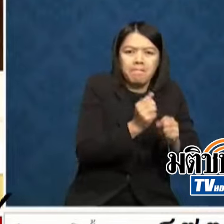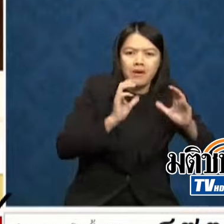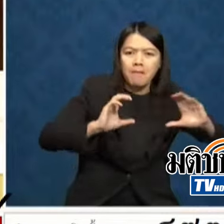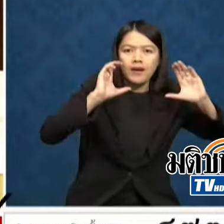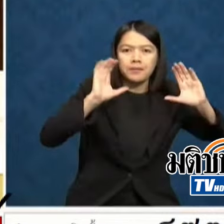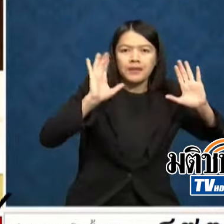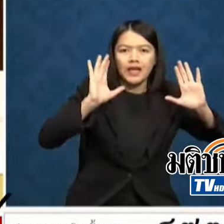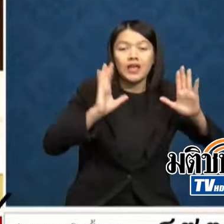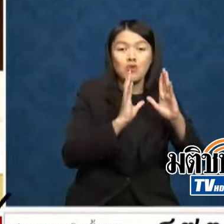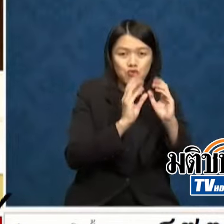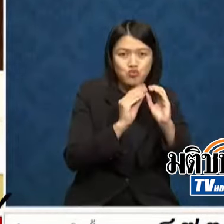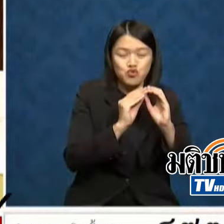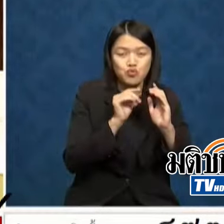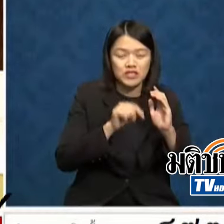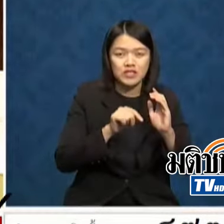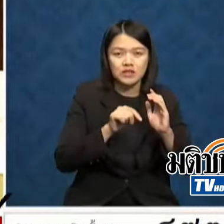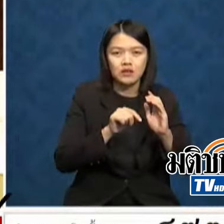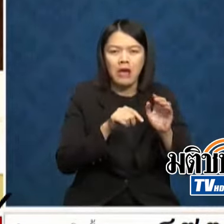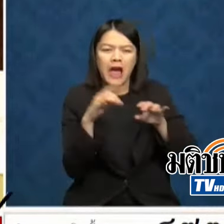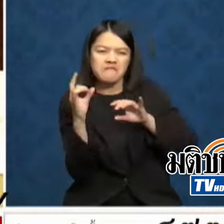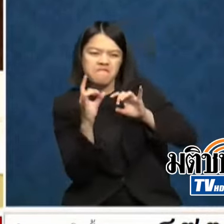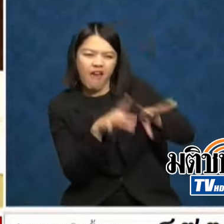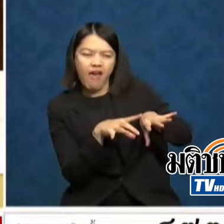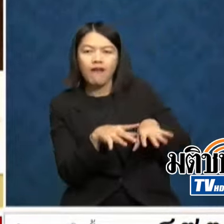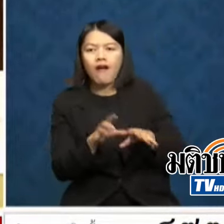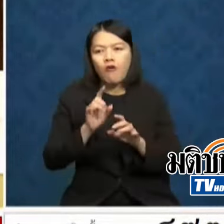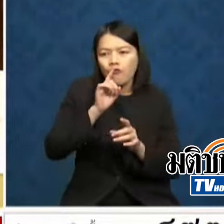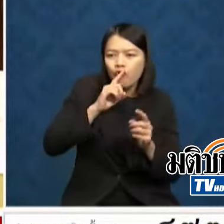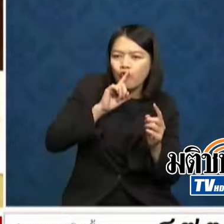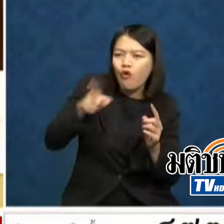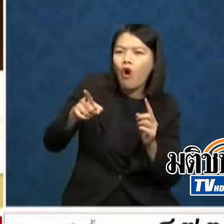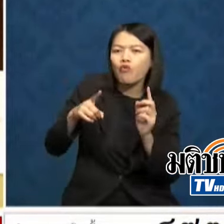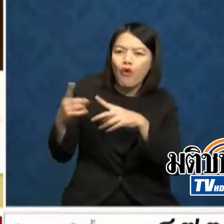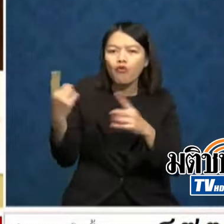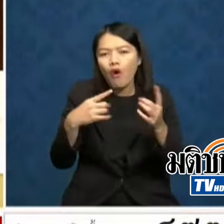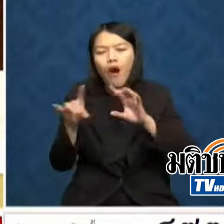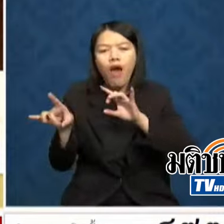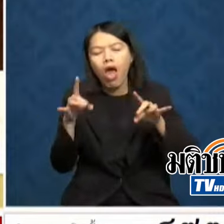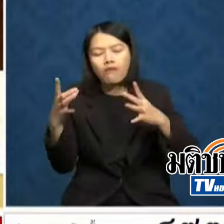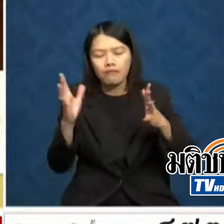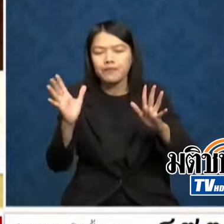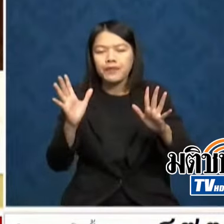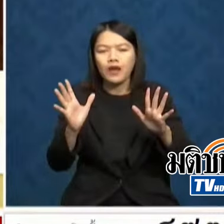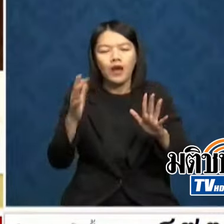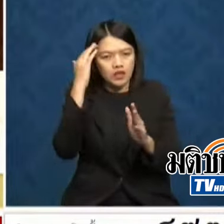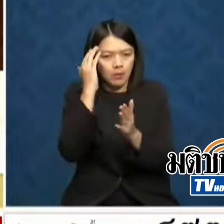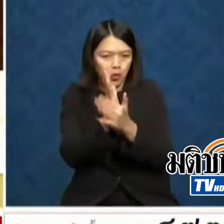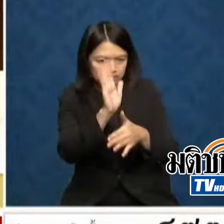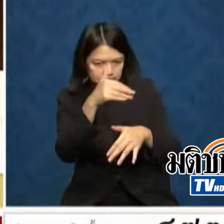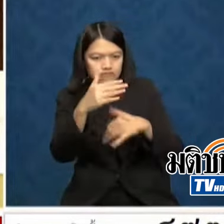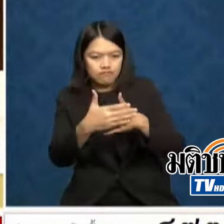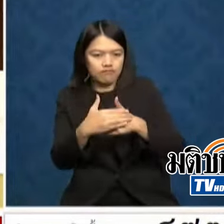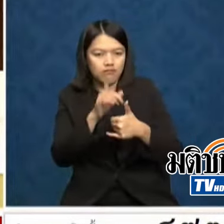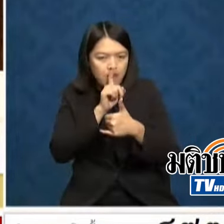สมัยประชุมเนี่ยก็จะถูกกลั่นแกล้งไปฟ้องคดีอาญา แล้วให้เจ้าหน้าที่ตำรวจเรียกไปสอบสว